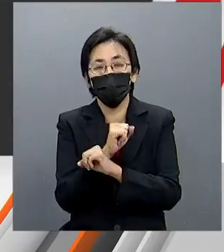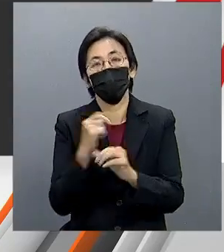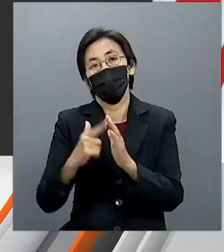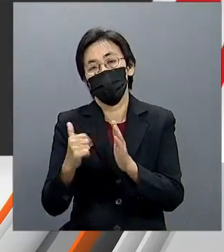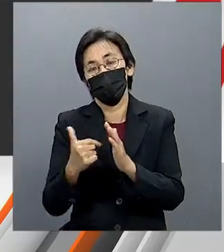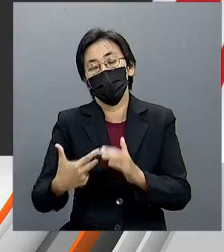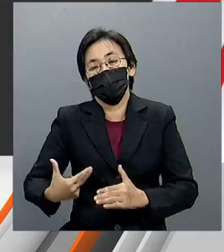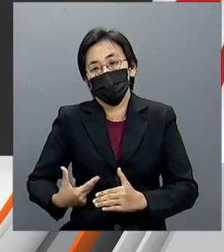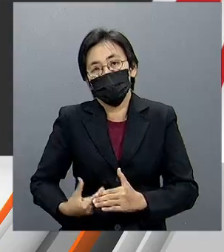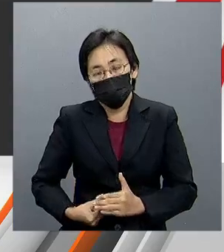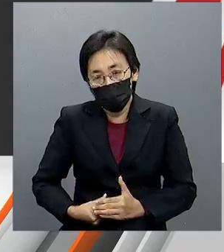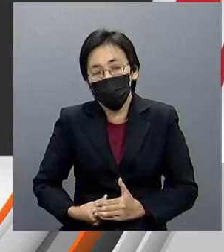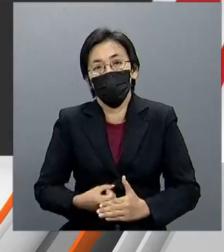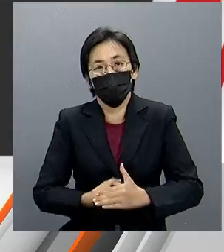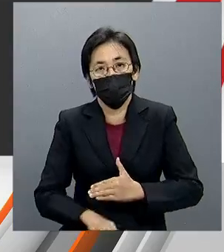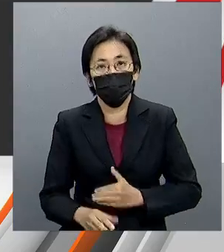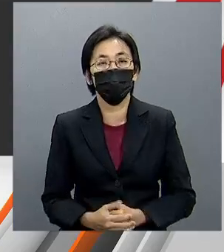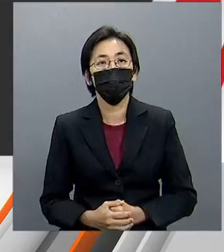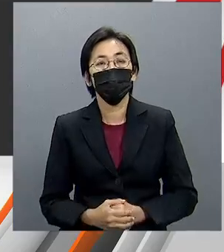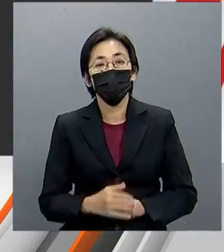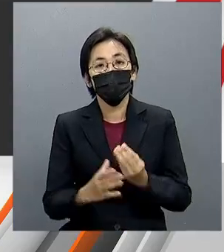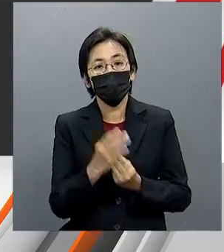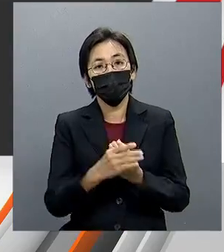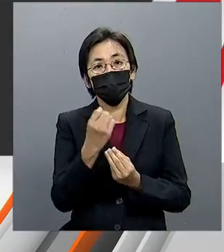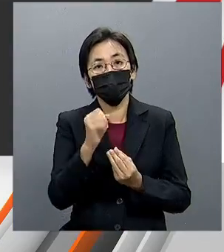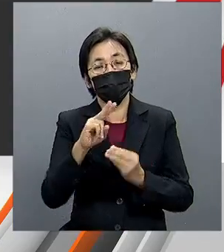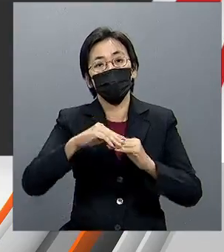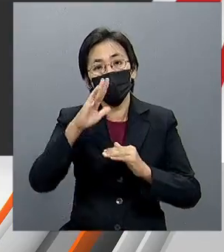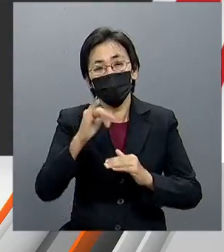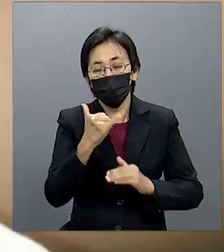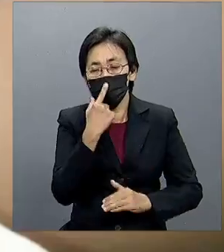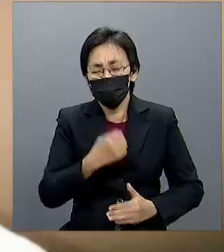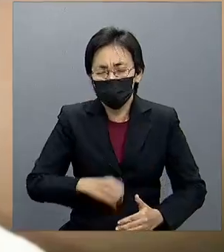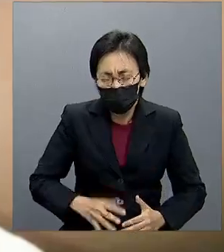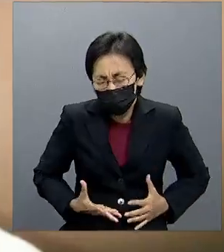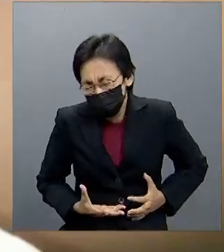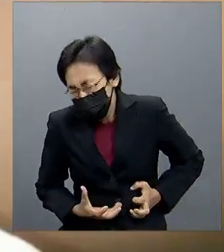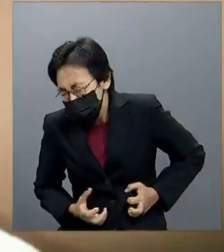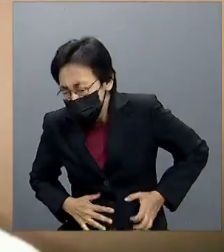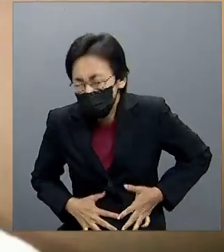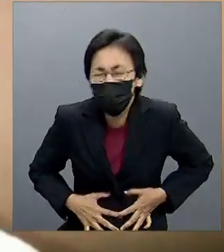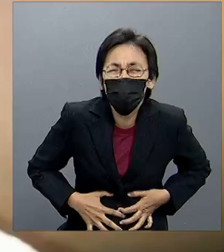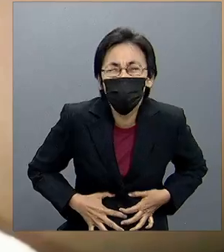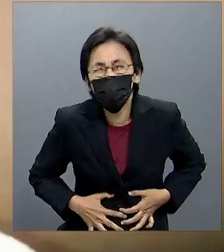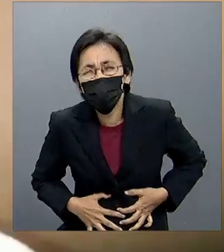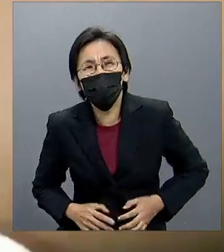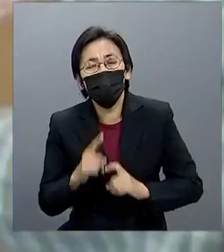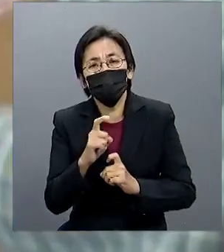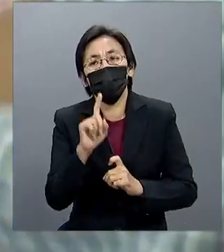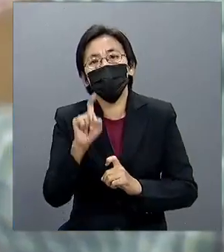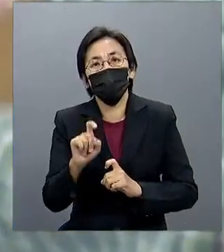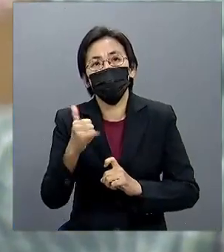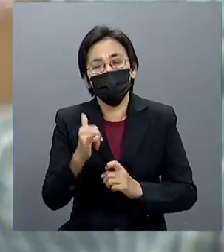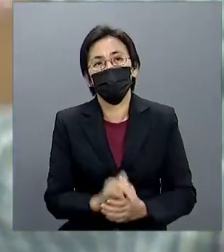ครรภ์นะคะแต่ถ้าเกิน12สัปดาห์อาจจะตกเลือดปวดท้องรุนแรงมากอาจจะเกิดอันตรายถึงชีวิตโดยเฉพาะถ้าเป็นจริงๆแล้ว